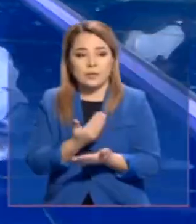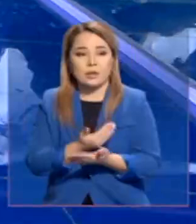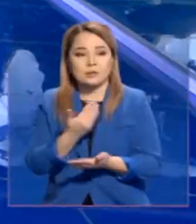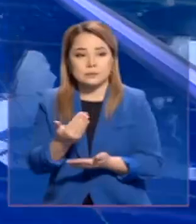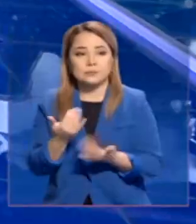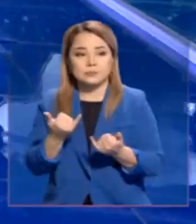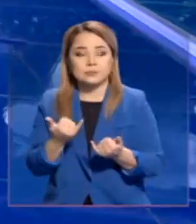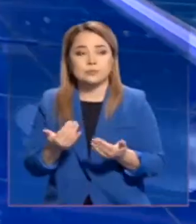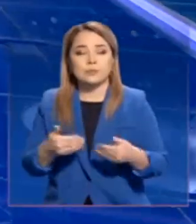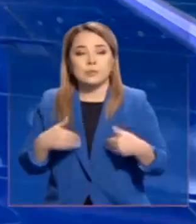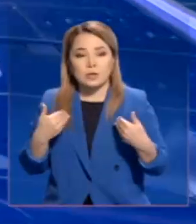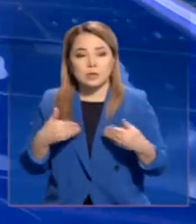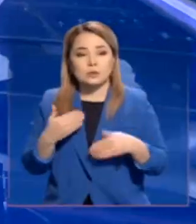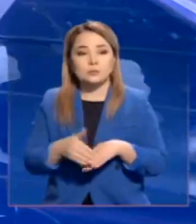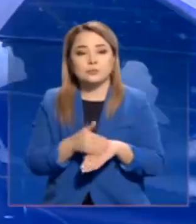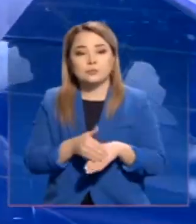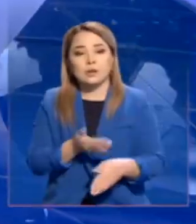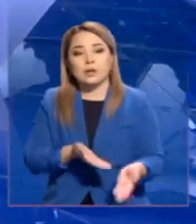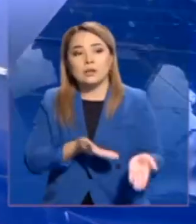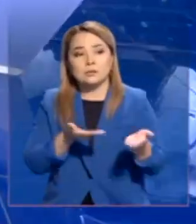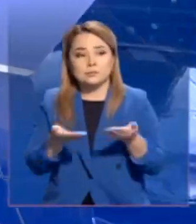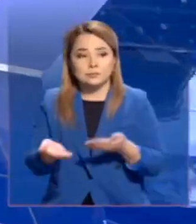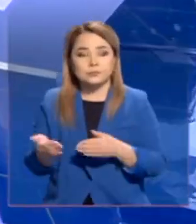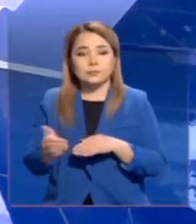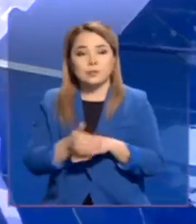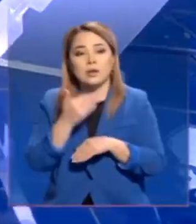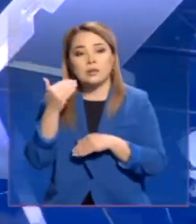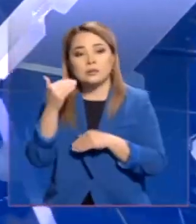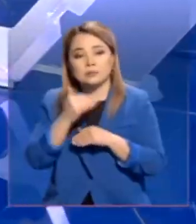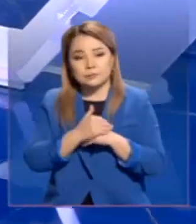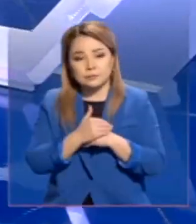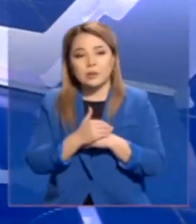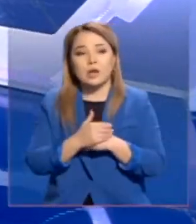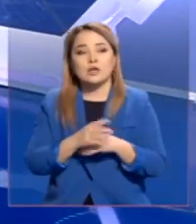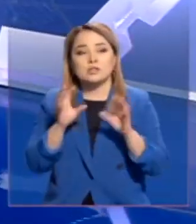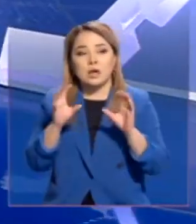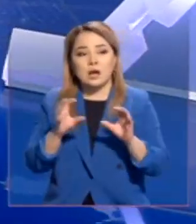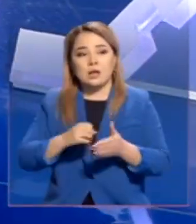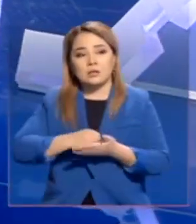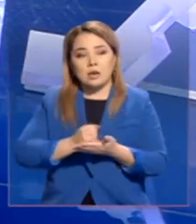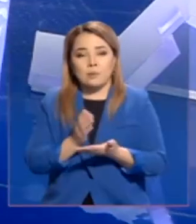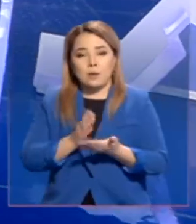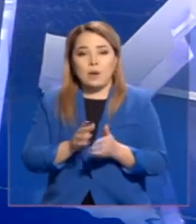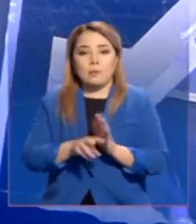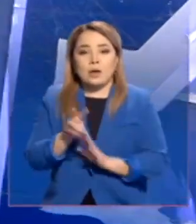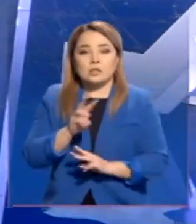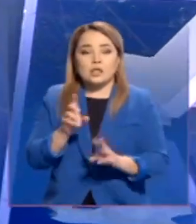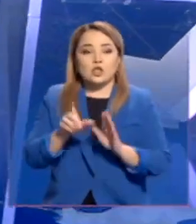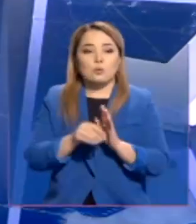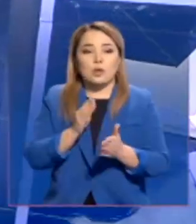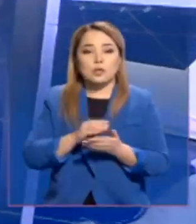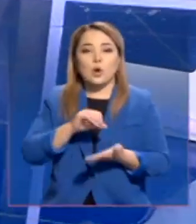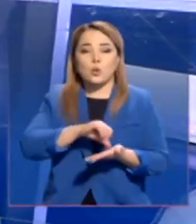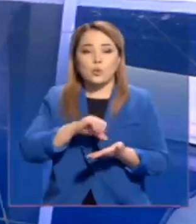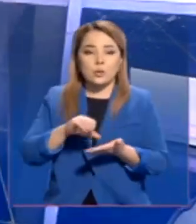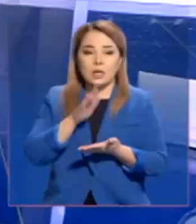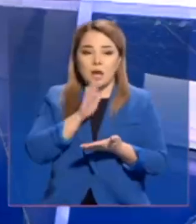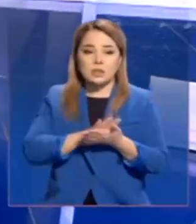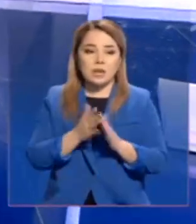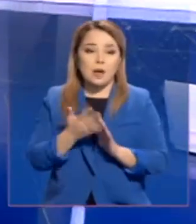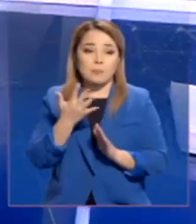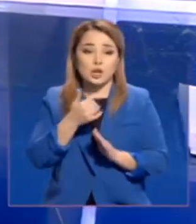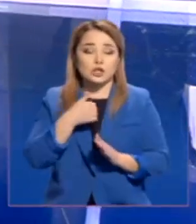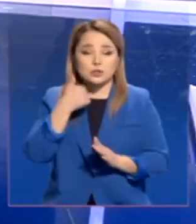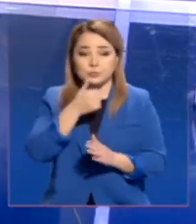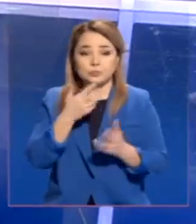жалғастырсақ. Мақсат мырза, қош келдіңіз. Қайырлы кеш. Енді заң бойынша осы мәжіліс депутаттарының өкілеттік мерзімі негізі 5